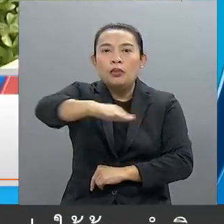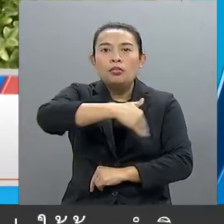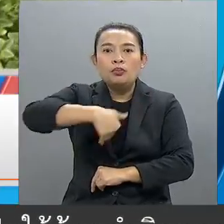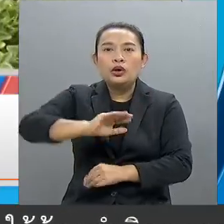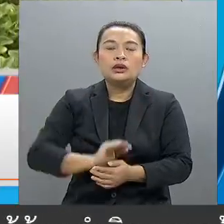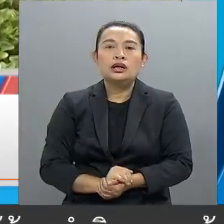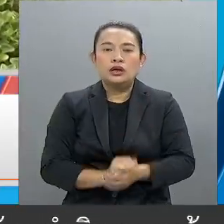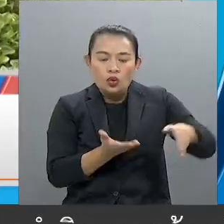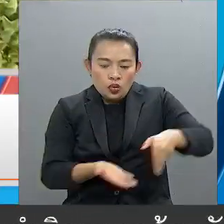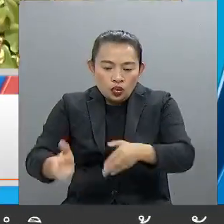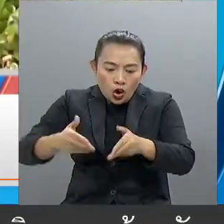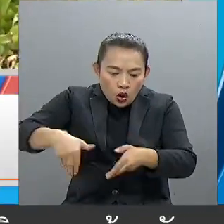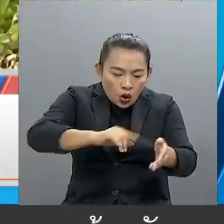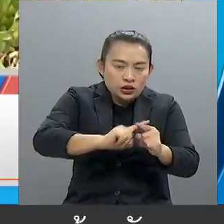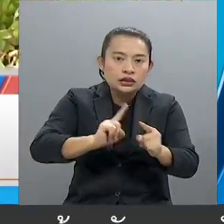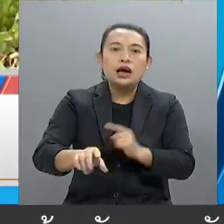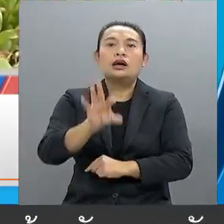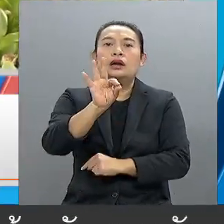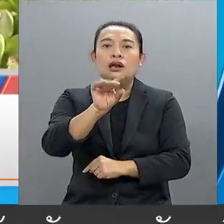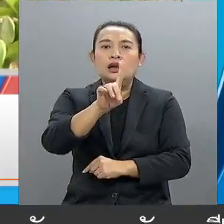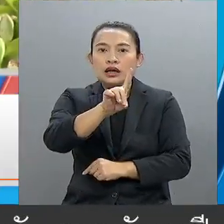นะความยาวก็รวมทั้งสิ้น